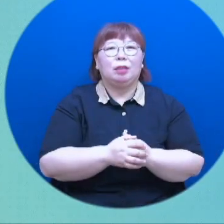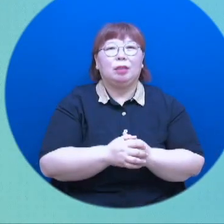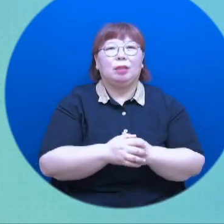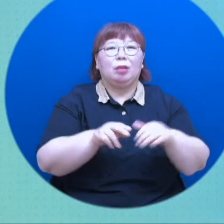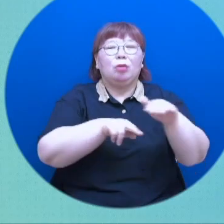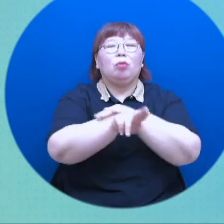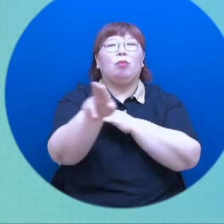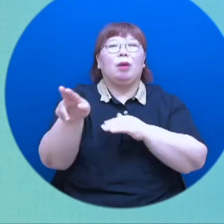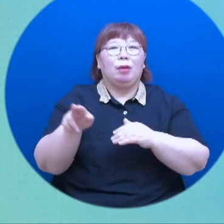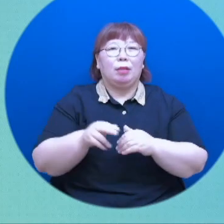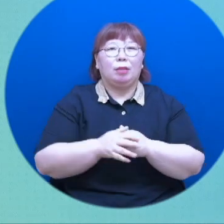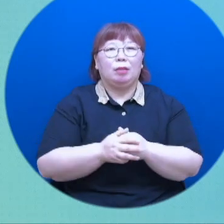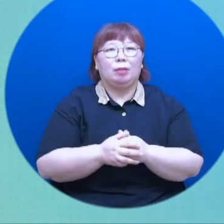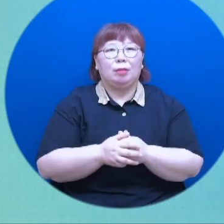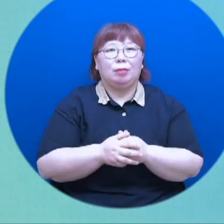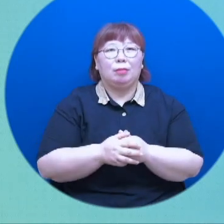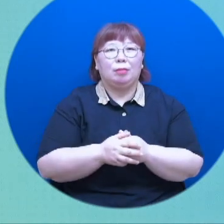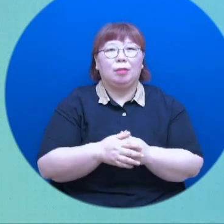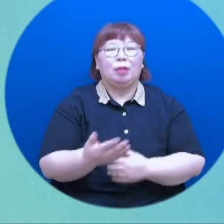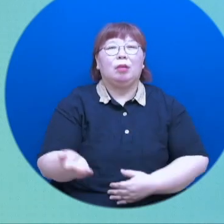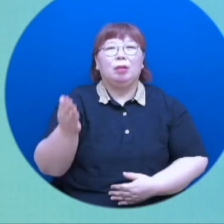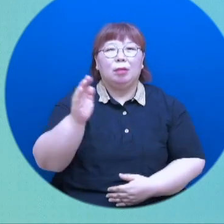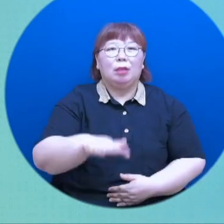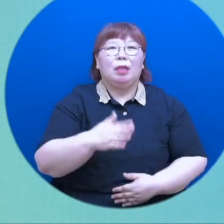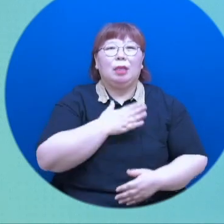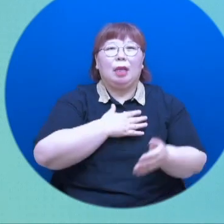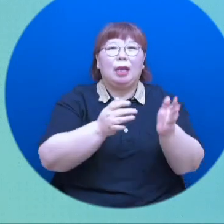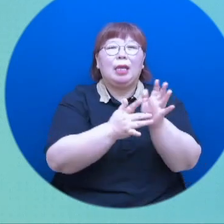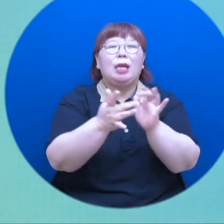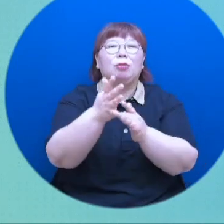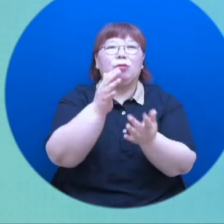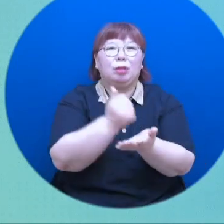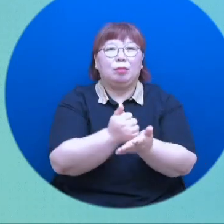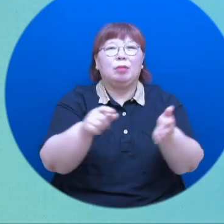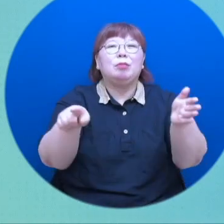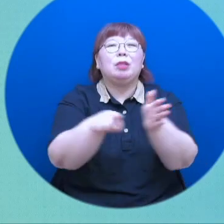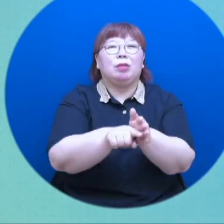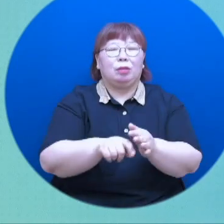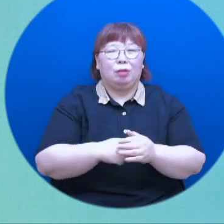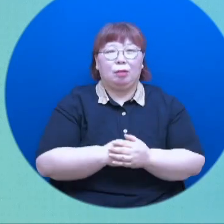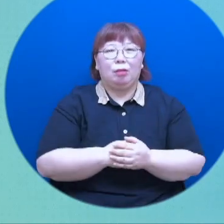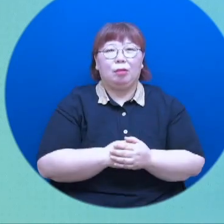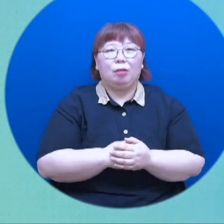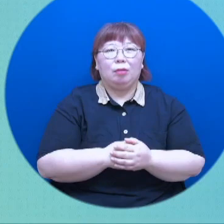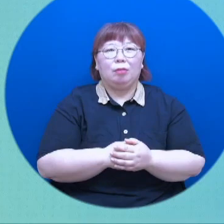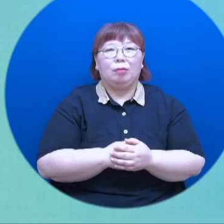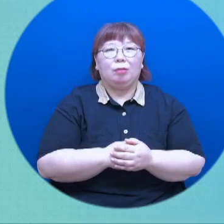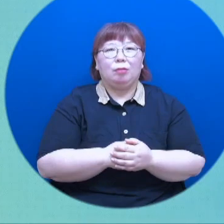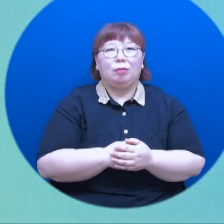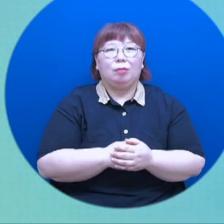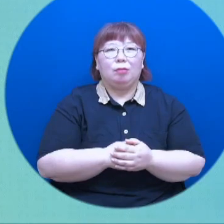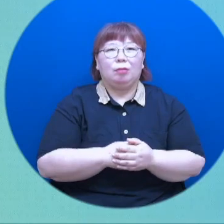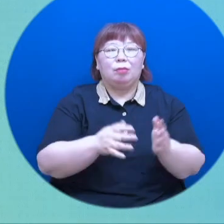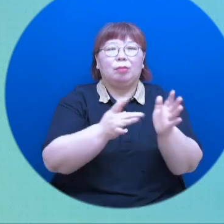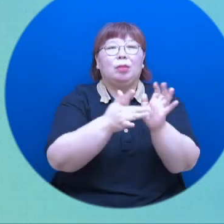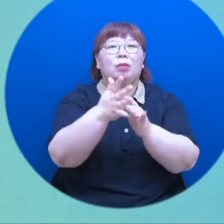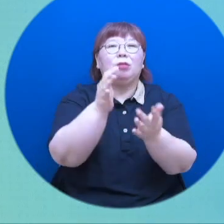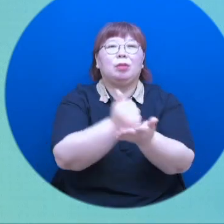나왔지. 그런데 내가 예수를 믿었거든. 예수님이 나에게 복을